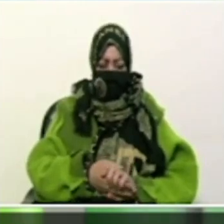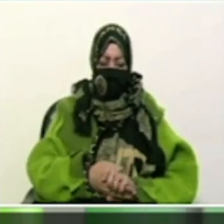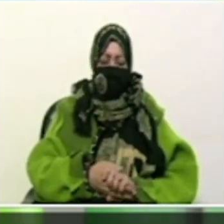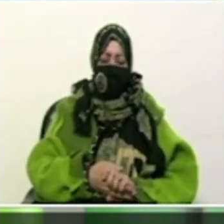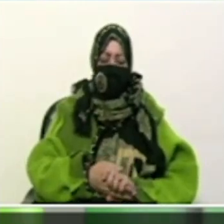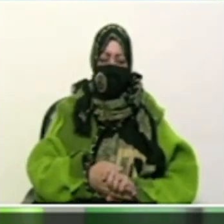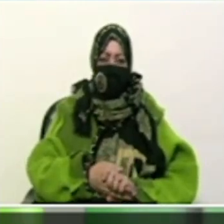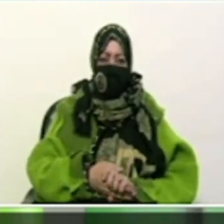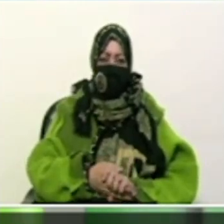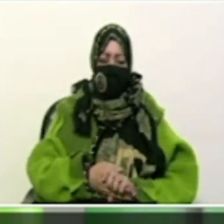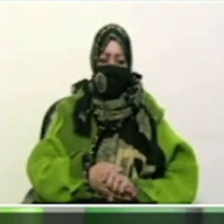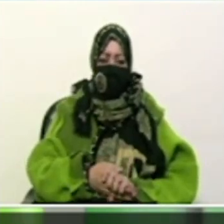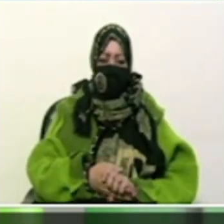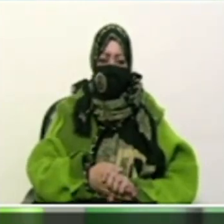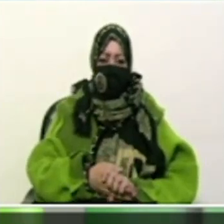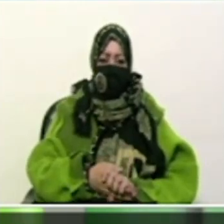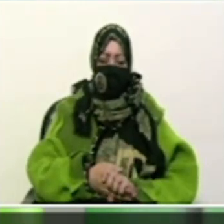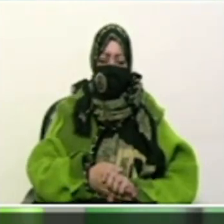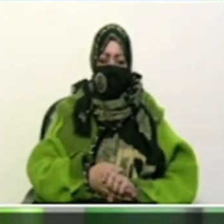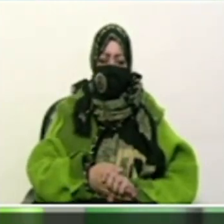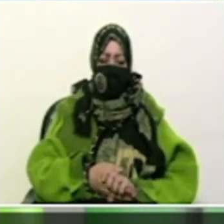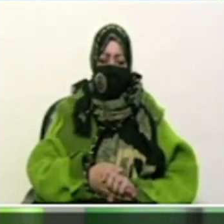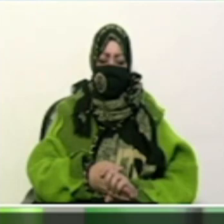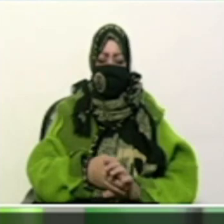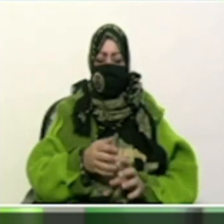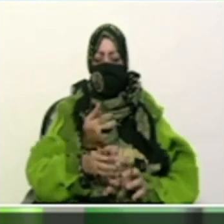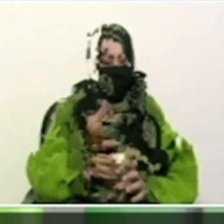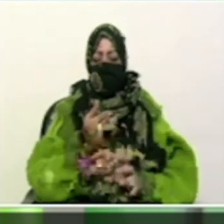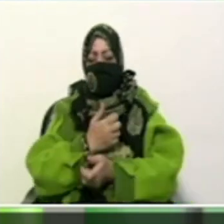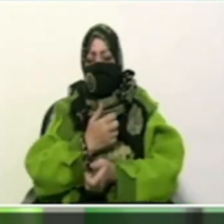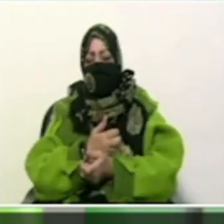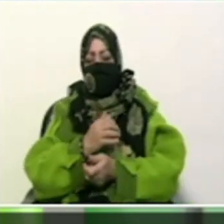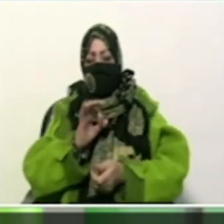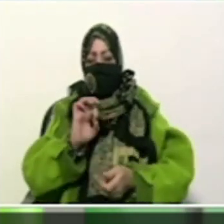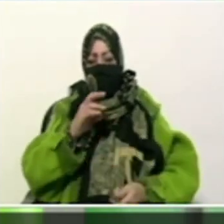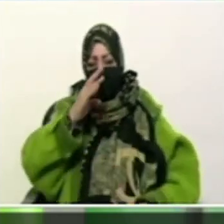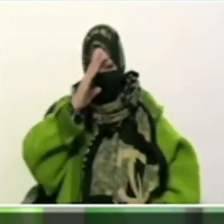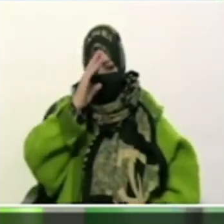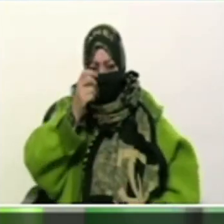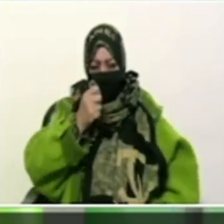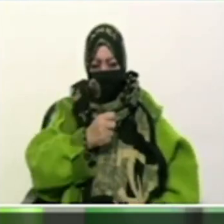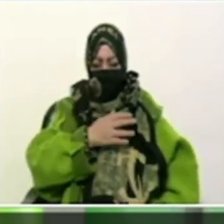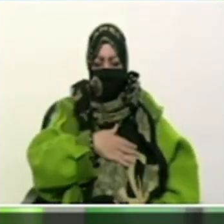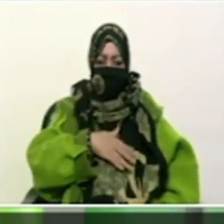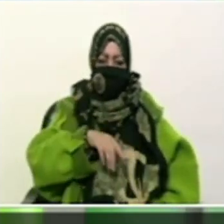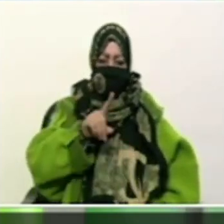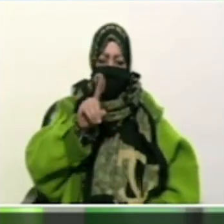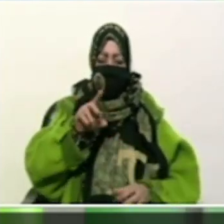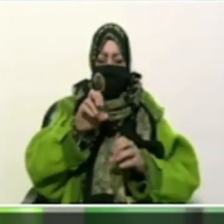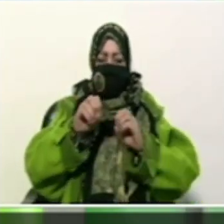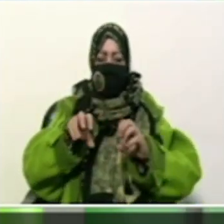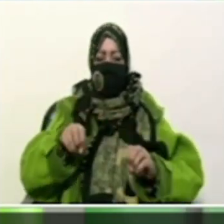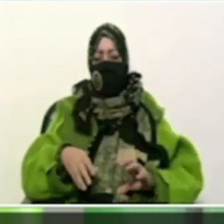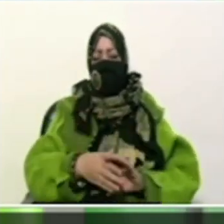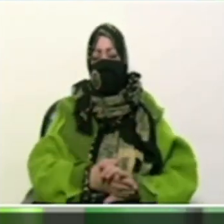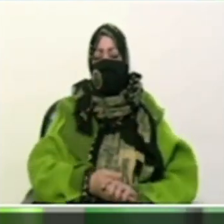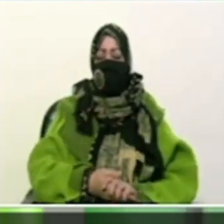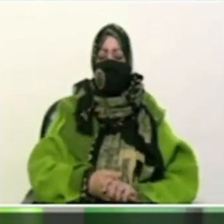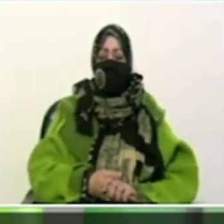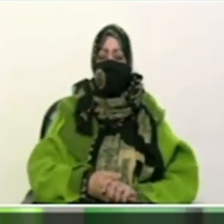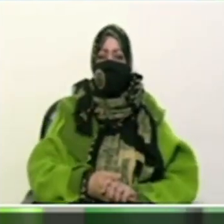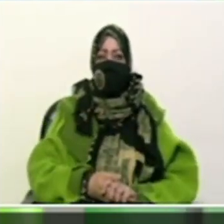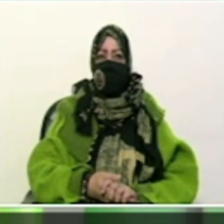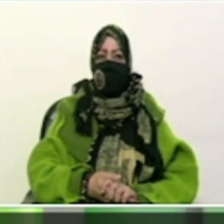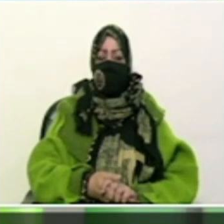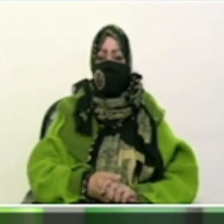الله وبركاته اهلا وسهلا بك تحية طيبة شيخنا الفاضل تحية ليك ولكل اخوتنا في إذاعة الطناطة والله يبارك نعم.